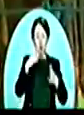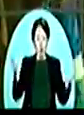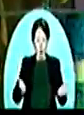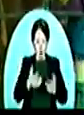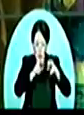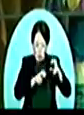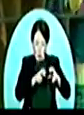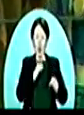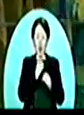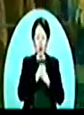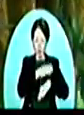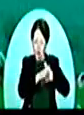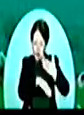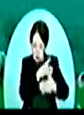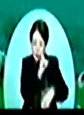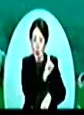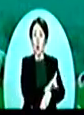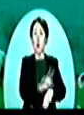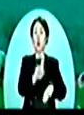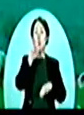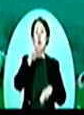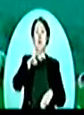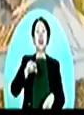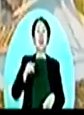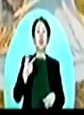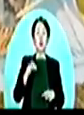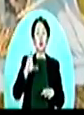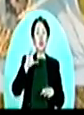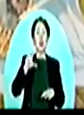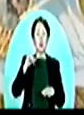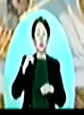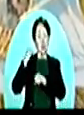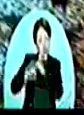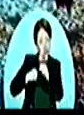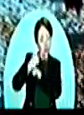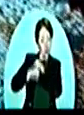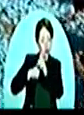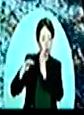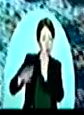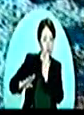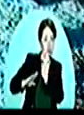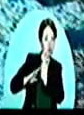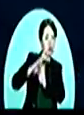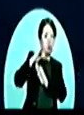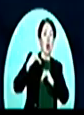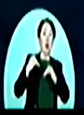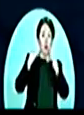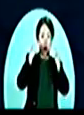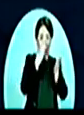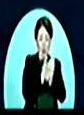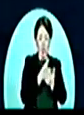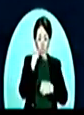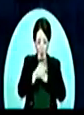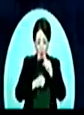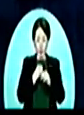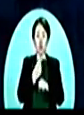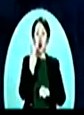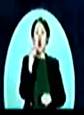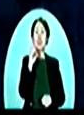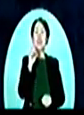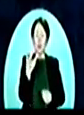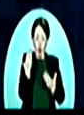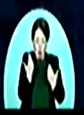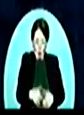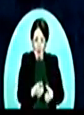эрхлэгчдийн уйгүй хөтөлбөрийн үр дүнд мал аж ахуйн салбарын үйлдвэрлэл жилээс жилд өссөөр байна. Жилд дунд жаар 20 сая орчим